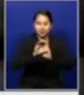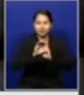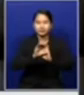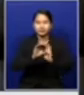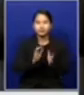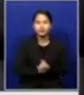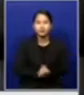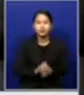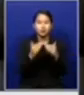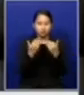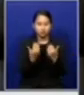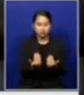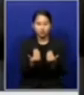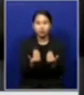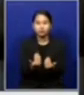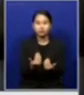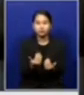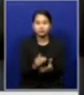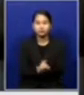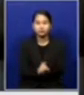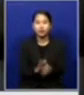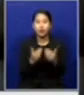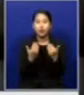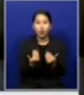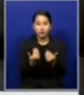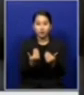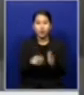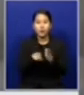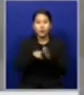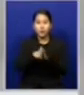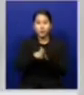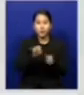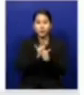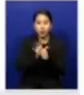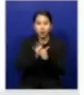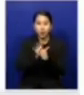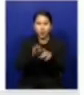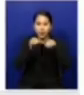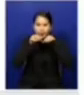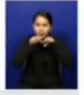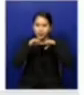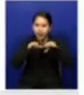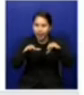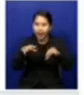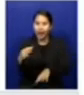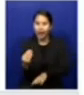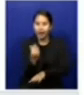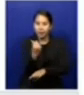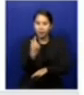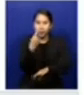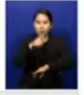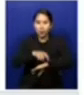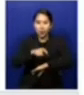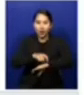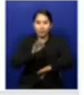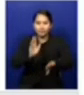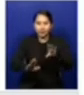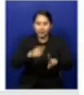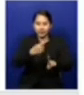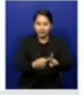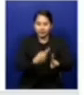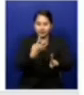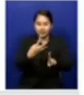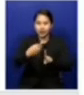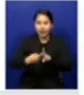ในปัจจุบันโรคนี้ได้ระบาดไปอย่างรวดเร็วใช้เวลาเพียง 4-5 เดือนมี